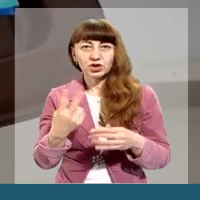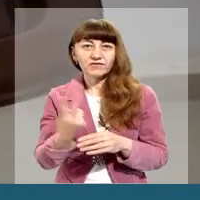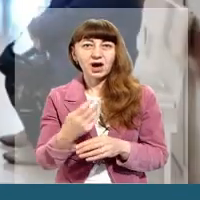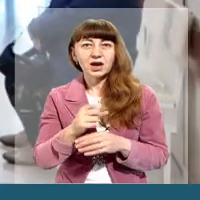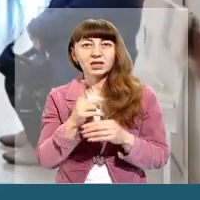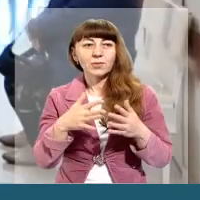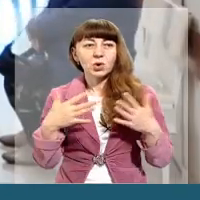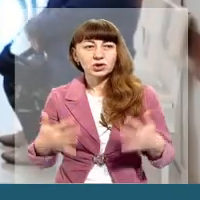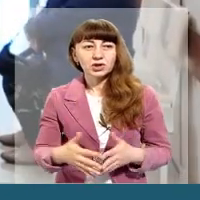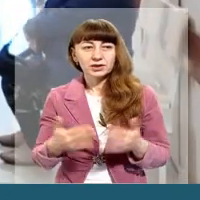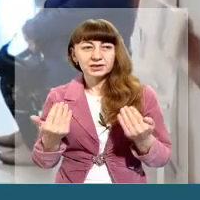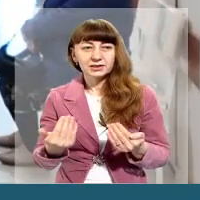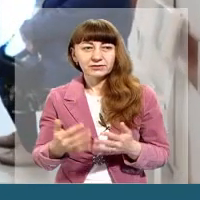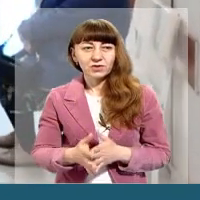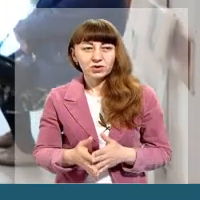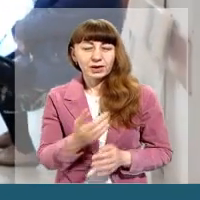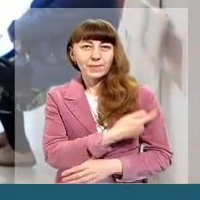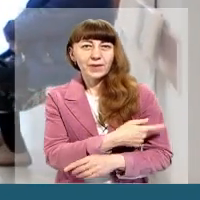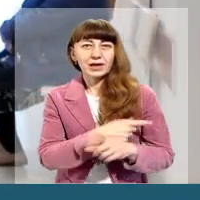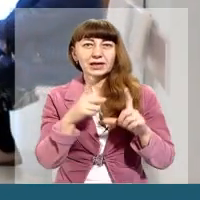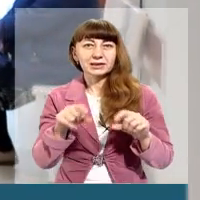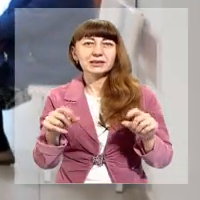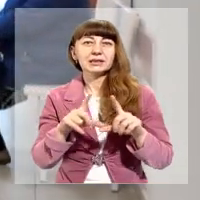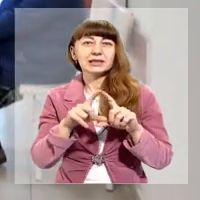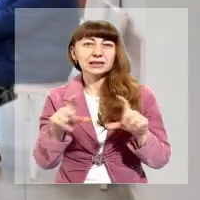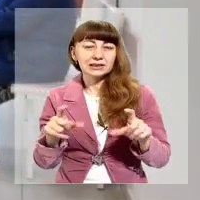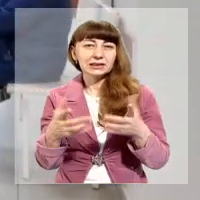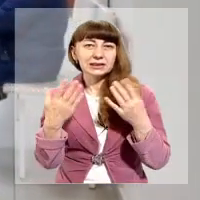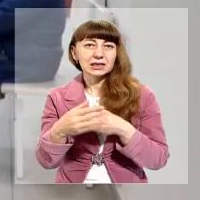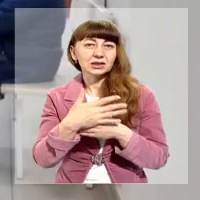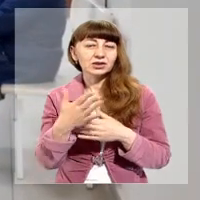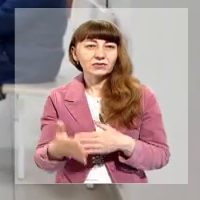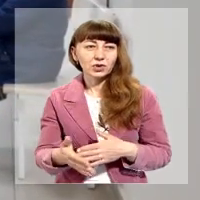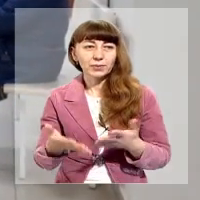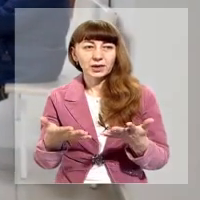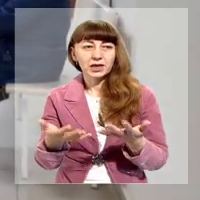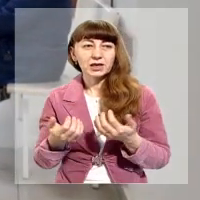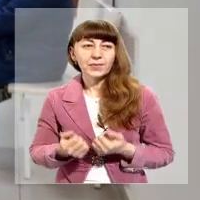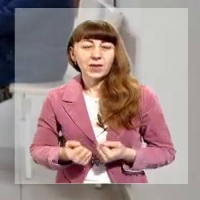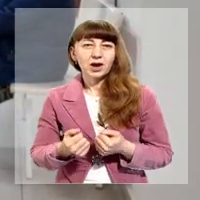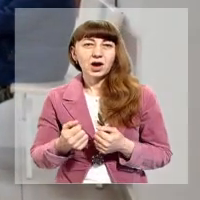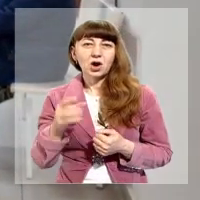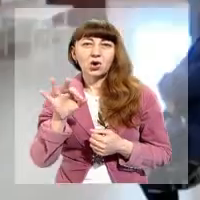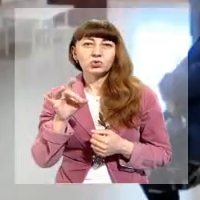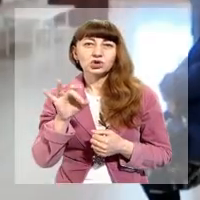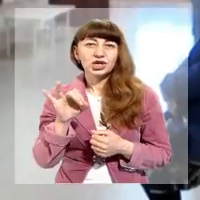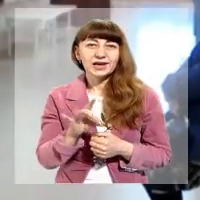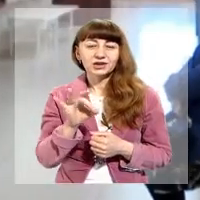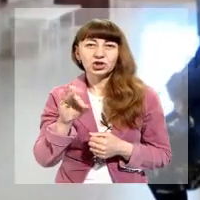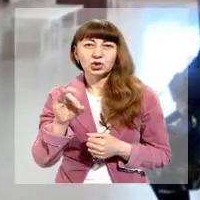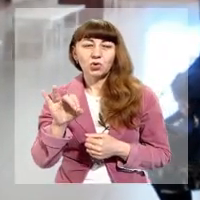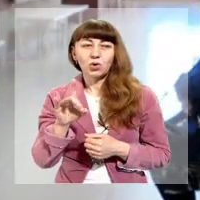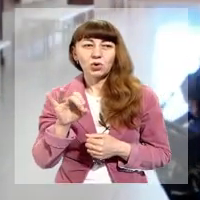вдвойне. Сегодня у нас в поликлинике день открытых дверей. Принимает акушер-гинеколог